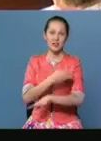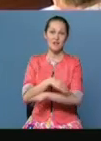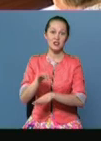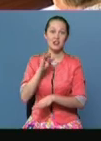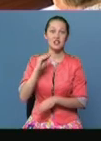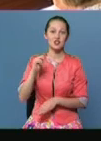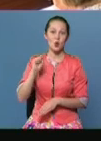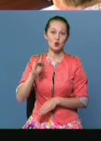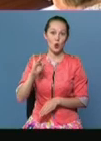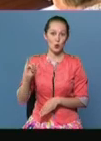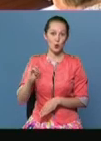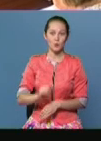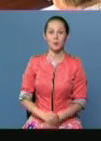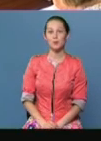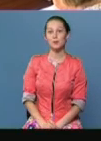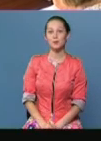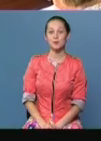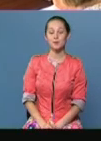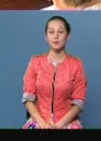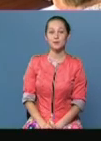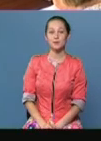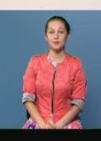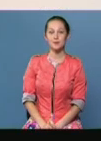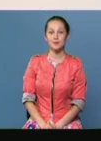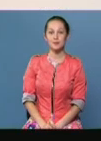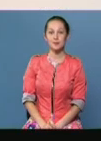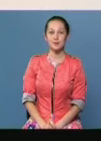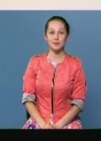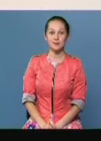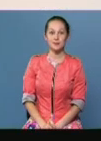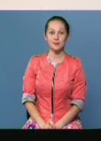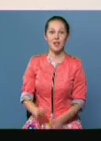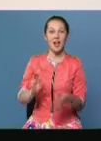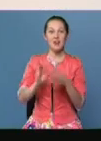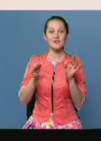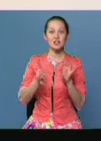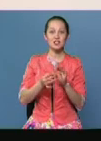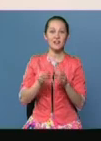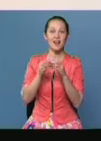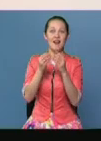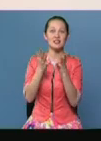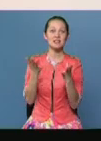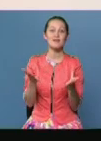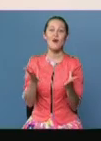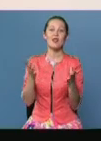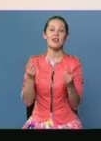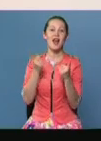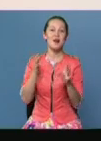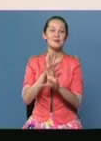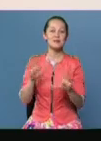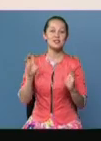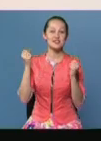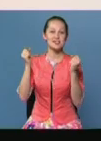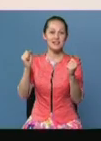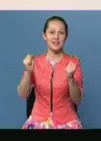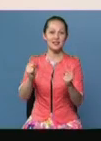ish.ru. Дмитрий Вороновнин, Руслан Нуриахметов, телеканал «Моя Удмуртия». В Ижевске расцвел необычный сад. Место отдыха появилось в